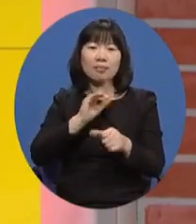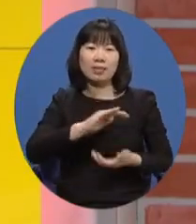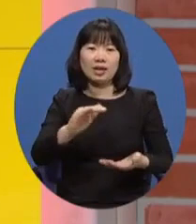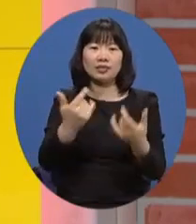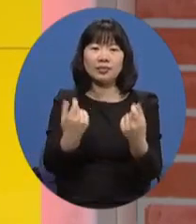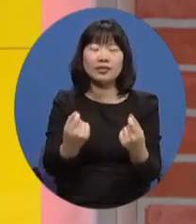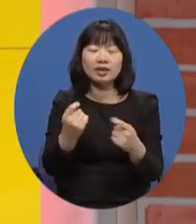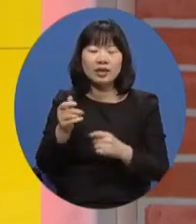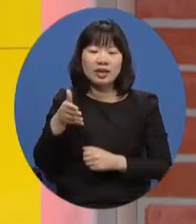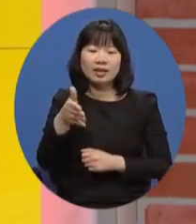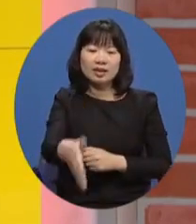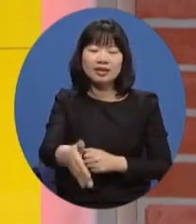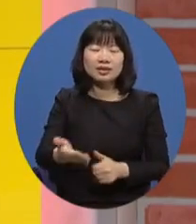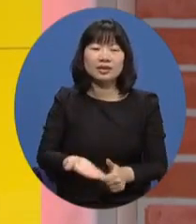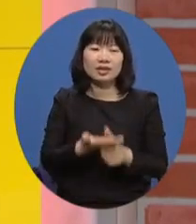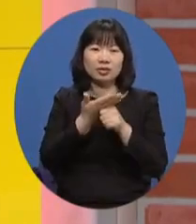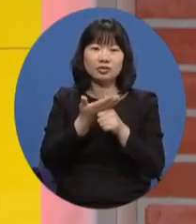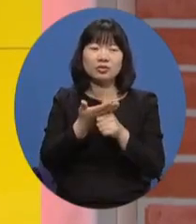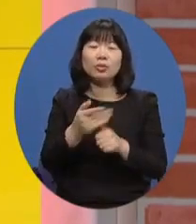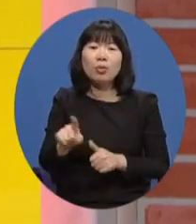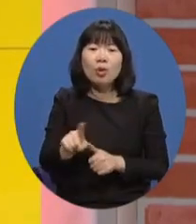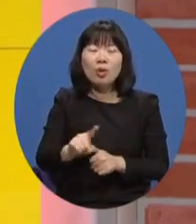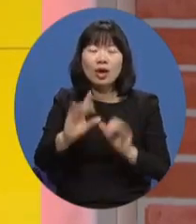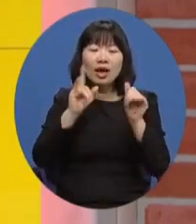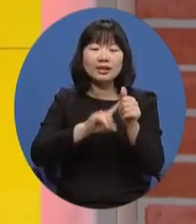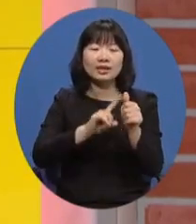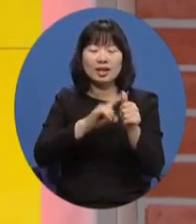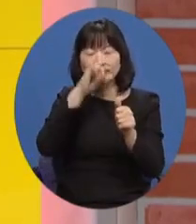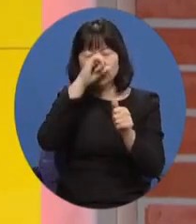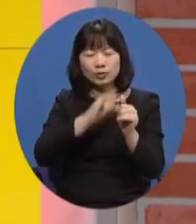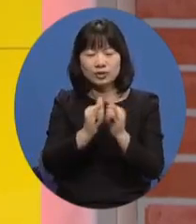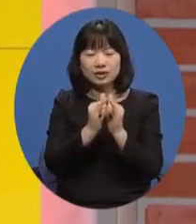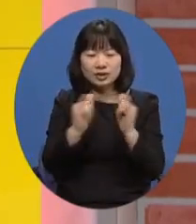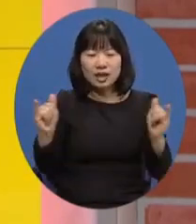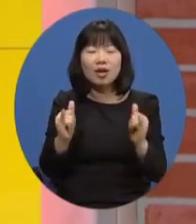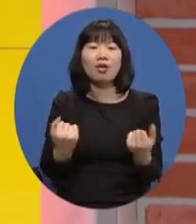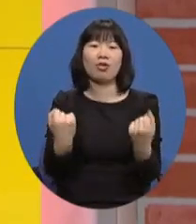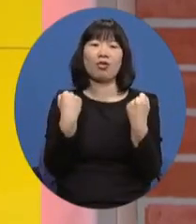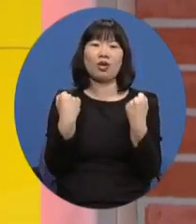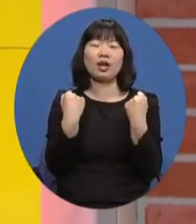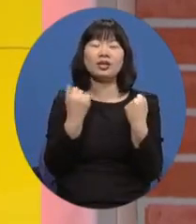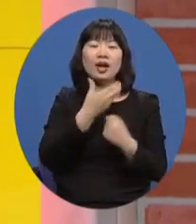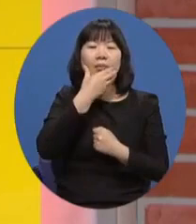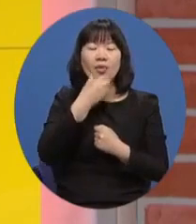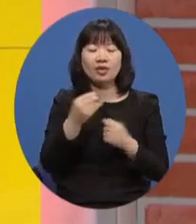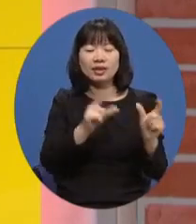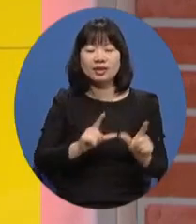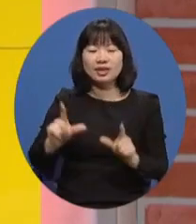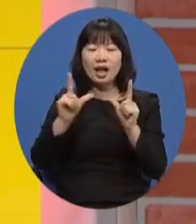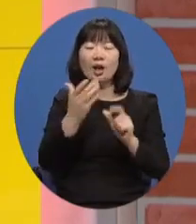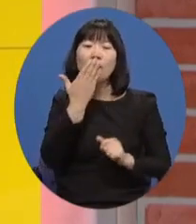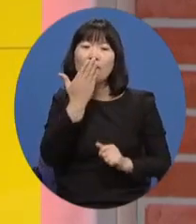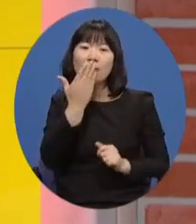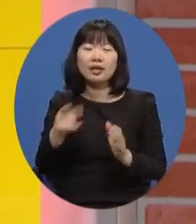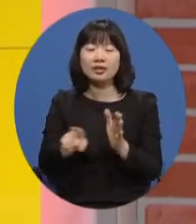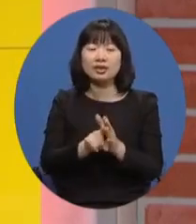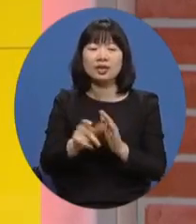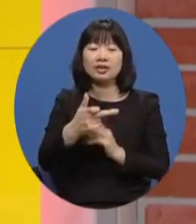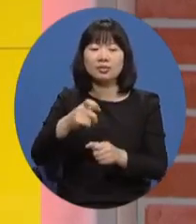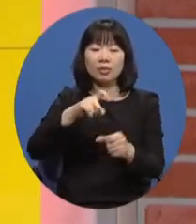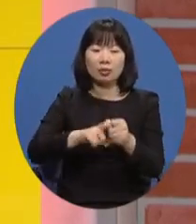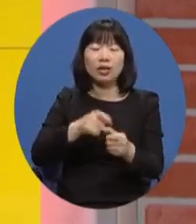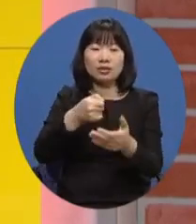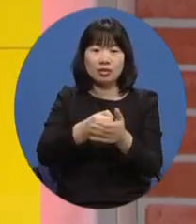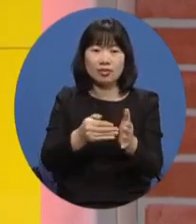말씀드렸다시피 일관성 있는 양육이라는 것은 아이가 좋은 사람으로 건강하게 행복하게 살아나갈 수 있도록 큰